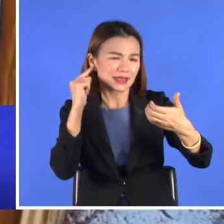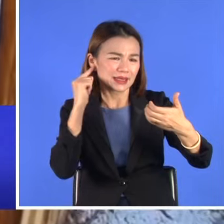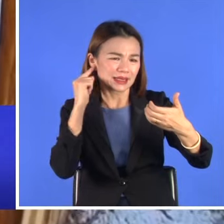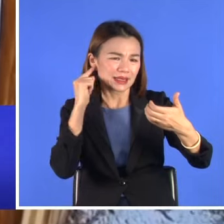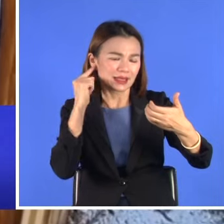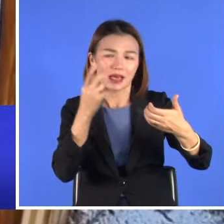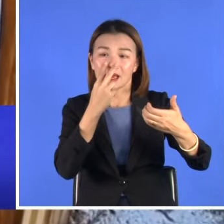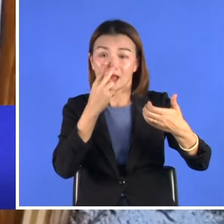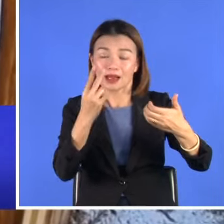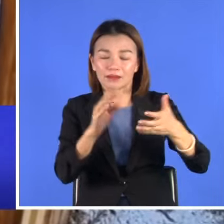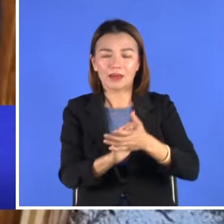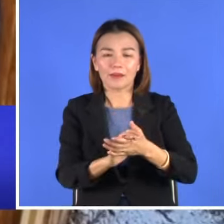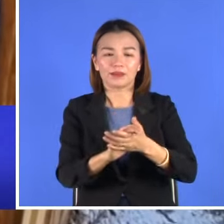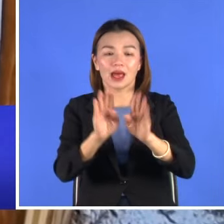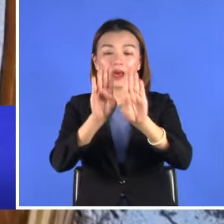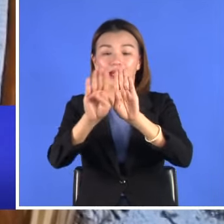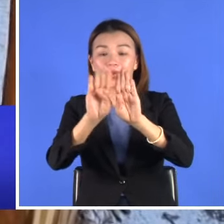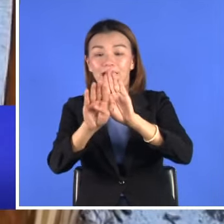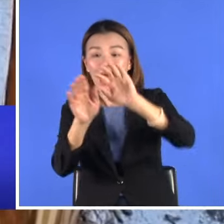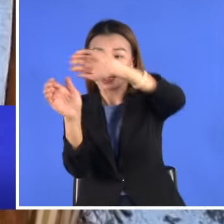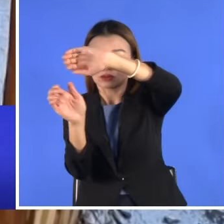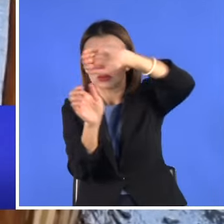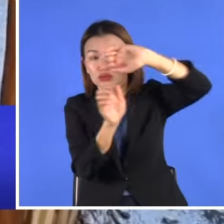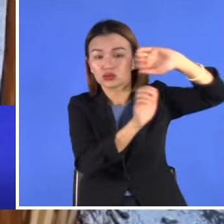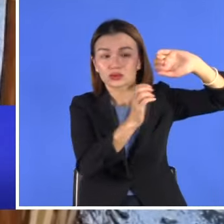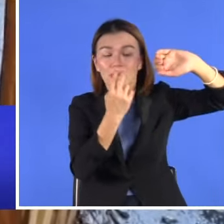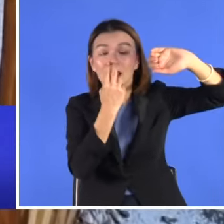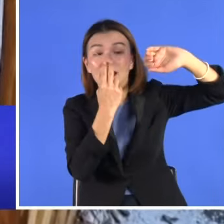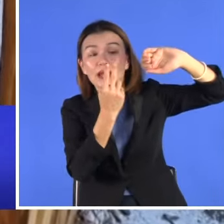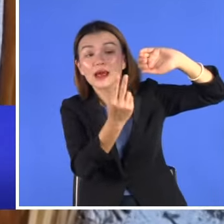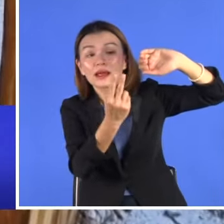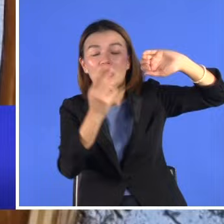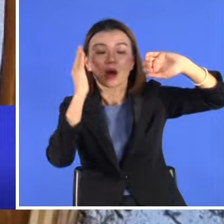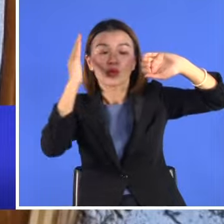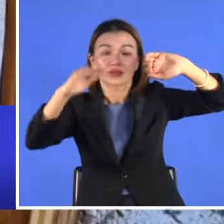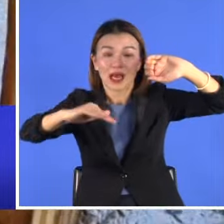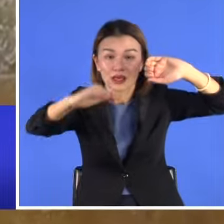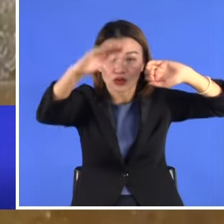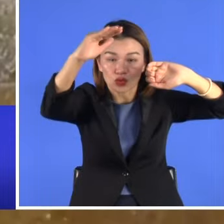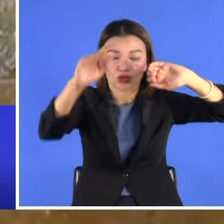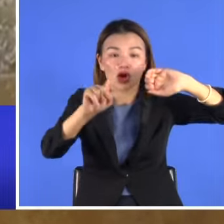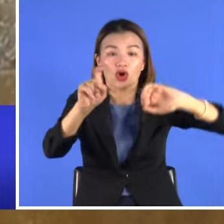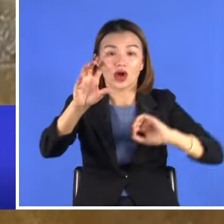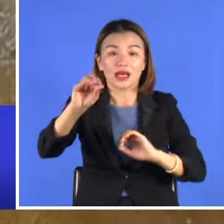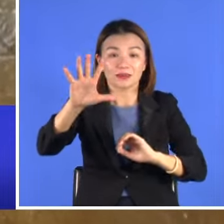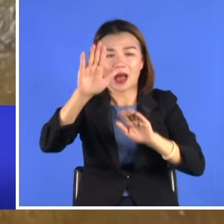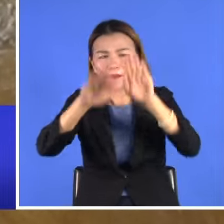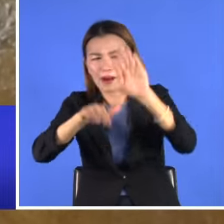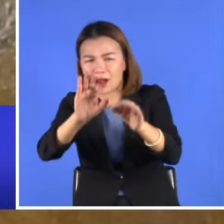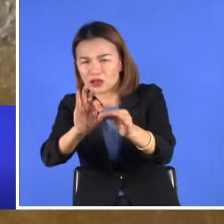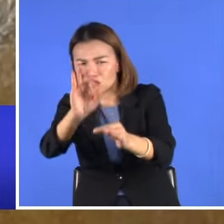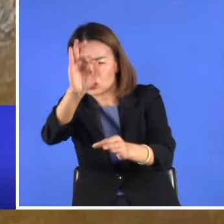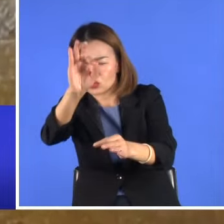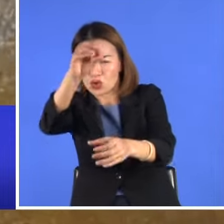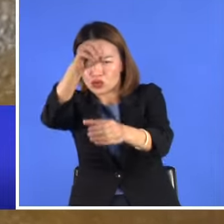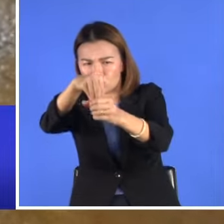ม่านหน้าต่างดูเห็นผู้ชายอายุประมาณไม่ใช่เอ่อผู้ชายอยู่สูงประมาณ 155ซมค่ะอยู่ในคอก